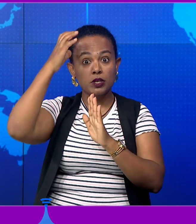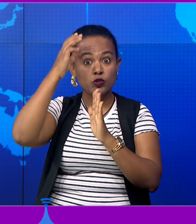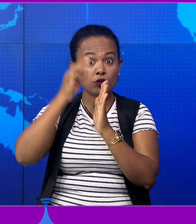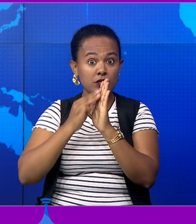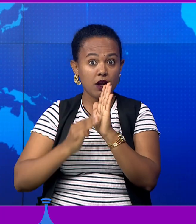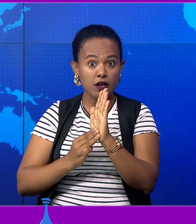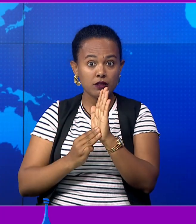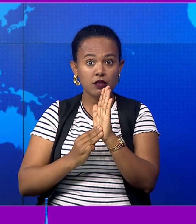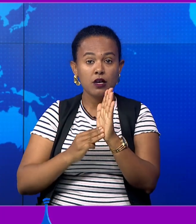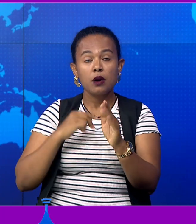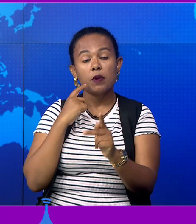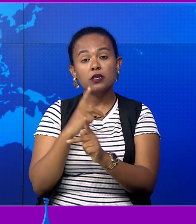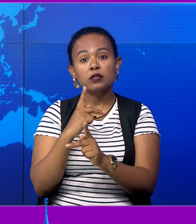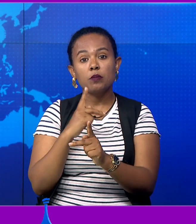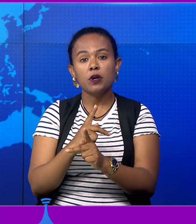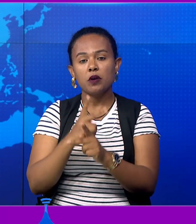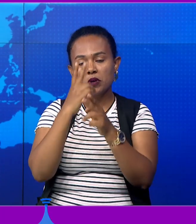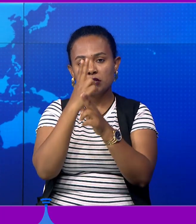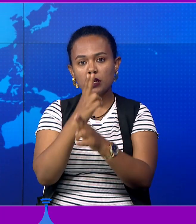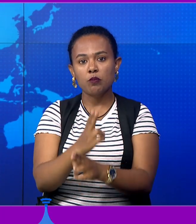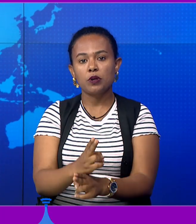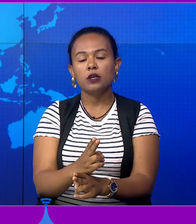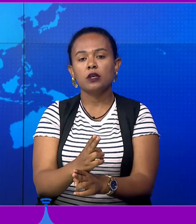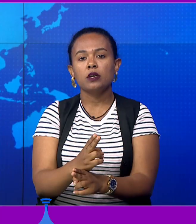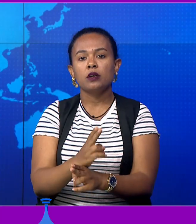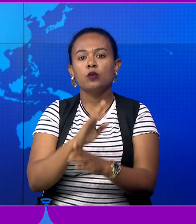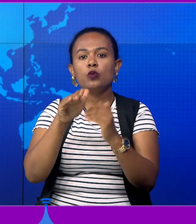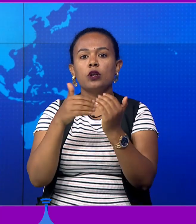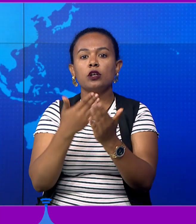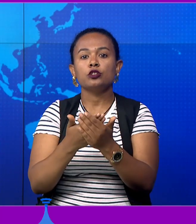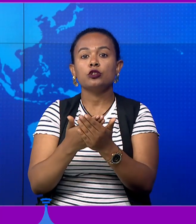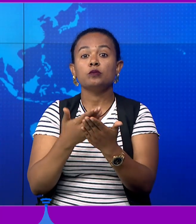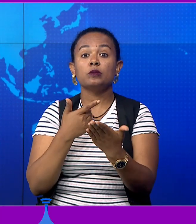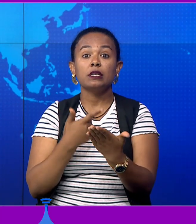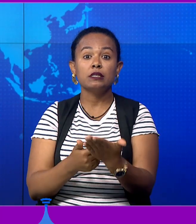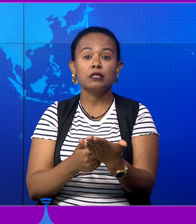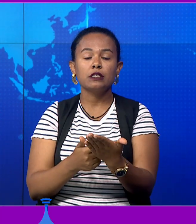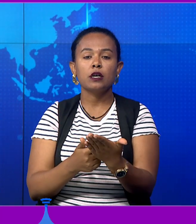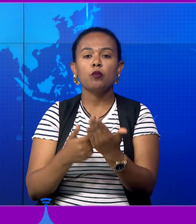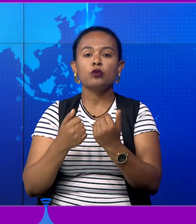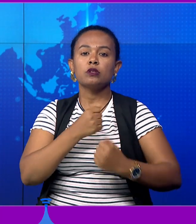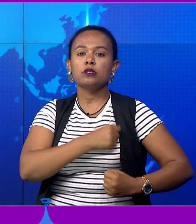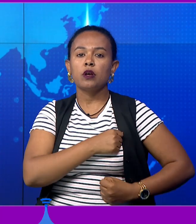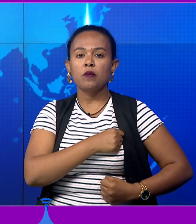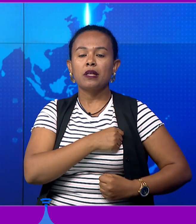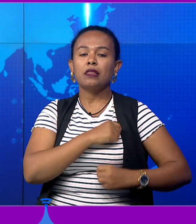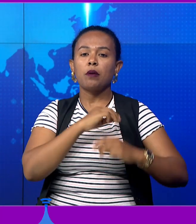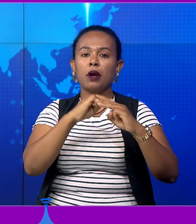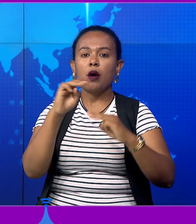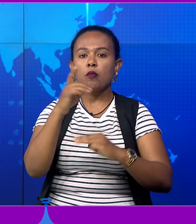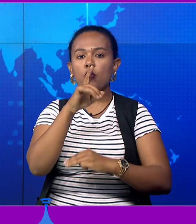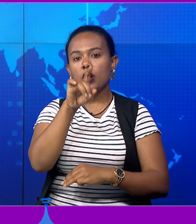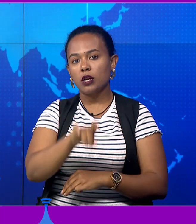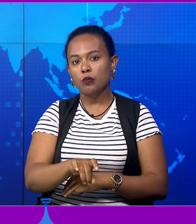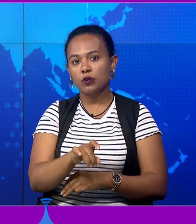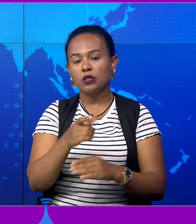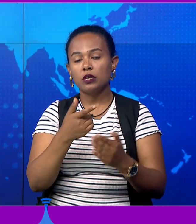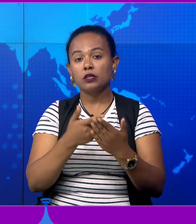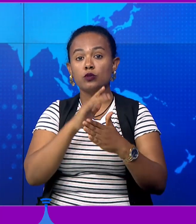ስርዓት ማስጠበቅ፣ ማስከበር እና ሁላችንም ለዚህ ደግሞ ዘብ መሆን፣ ጠበቃ መሆን ይኖርብናል። ስለዚህ